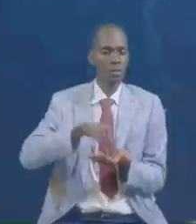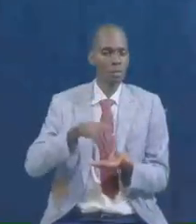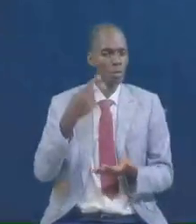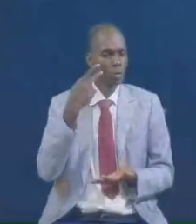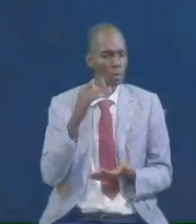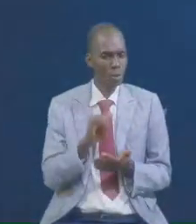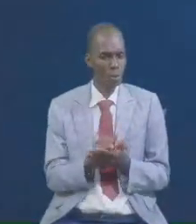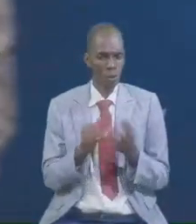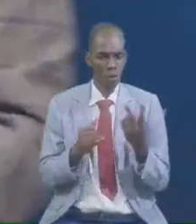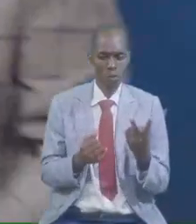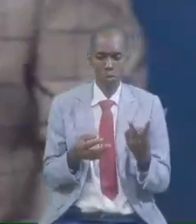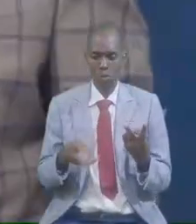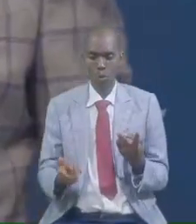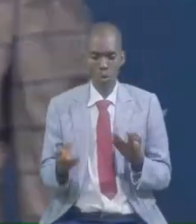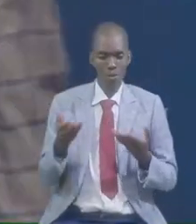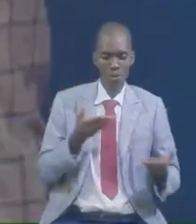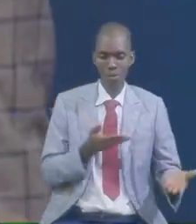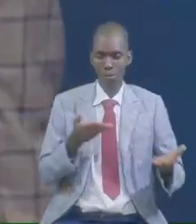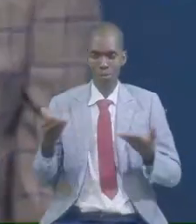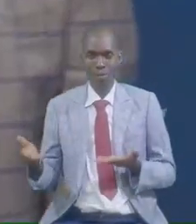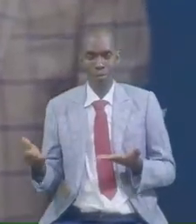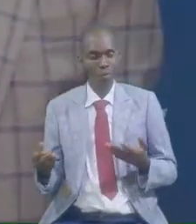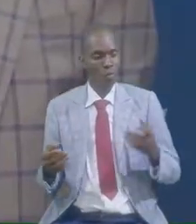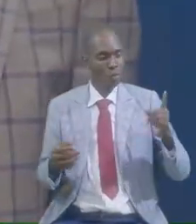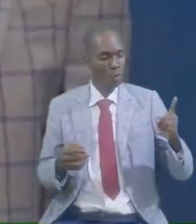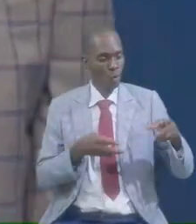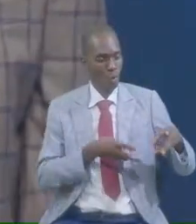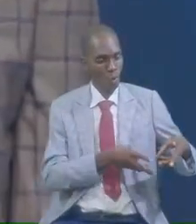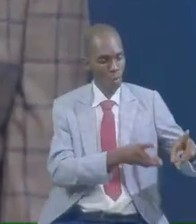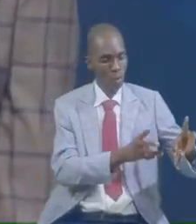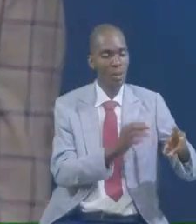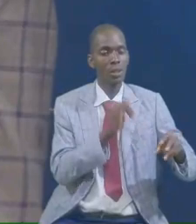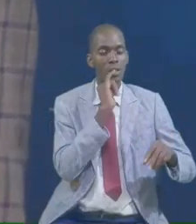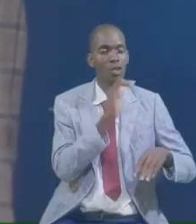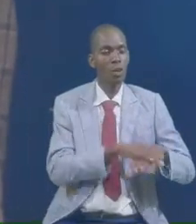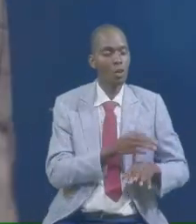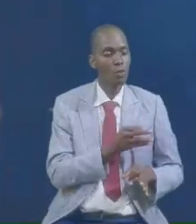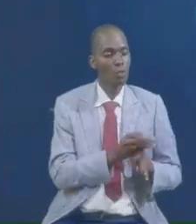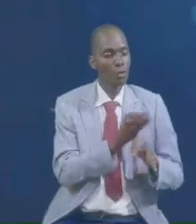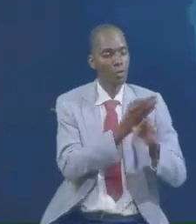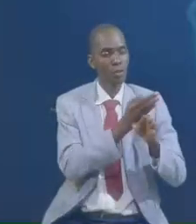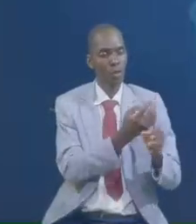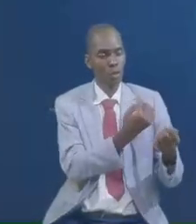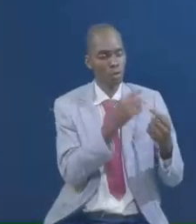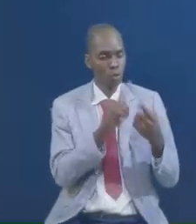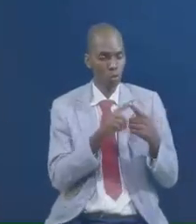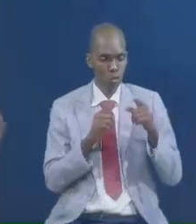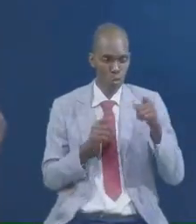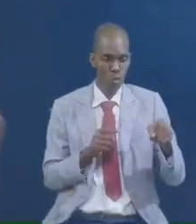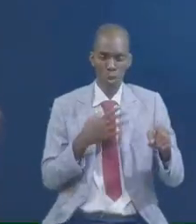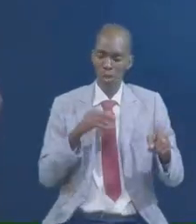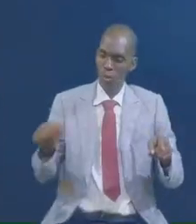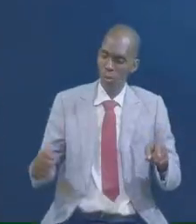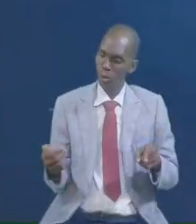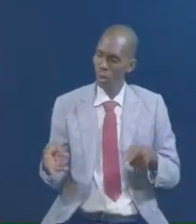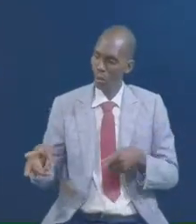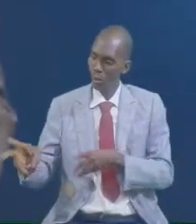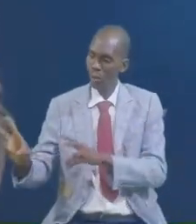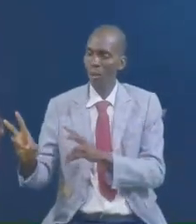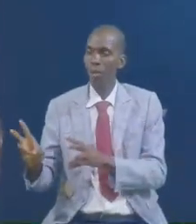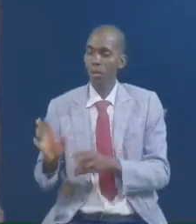donc l'autoroute là, il y a une voie qui vient, qui est la fidélité, et